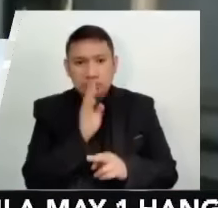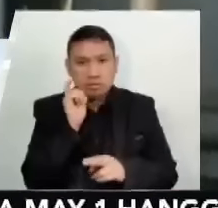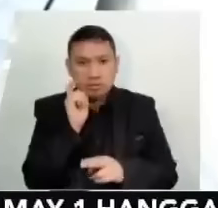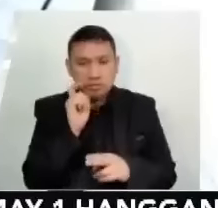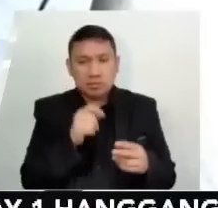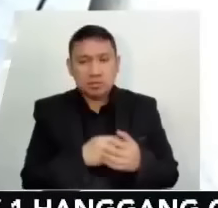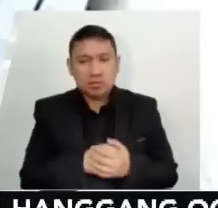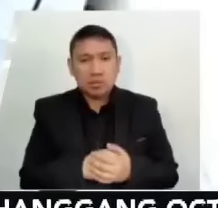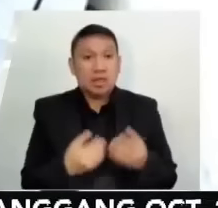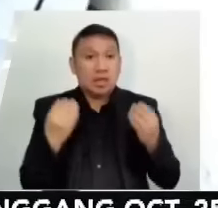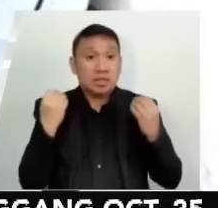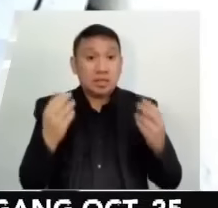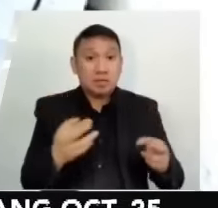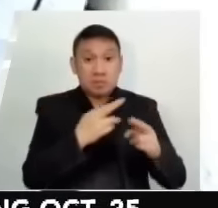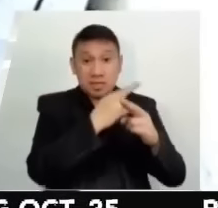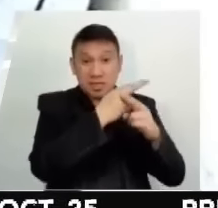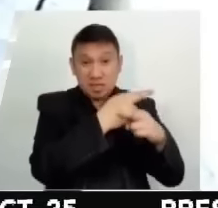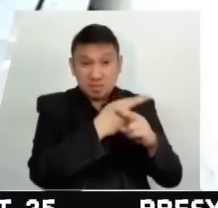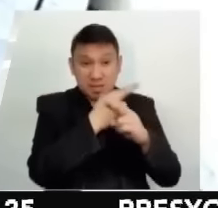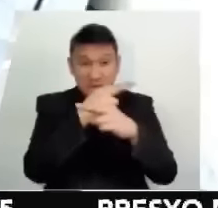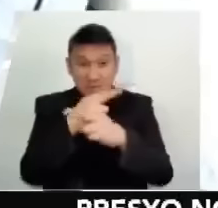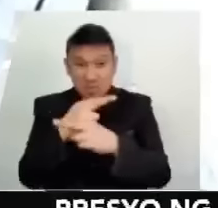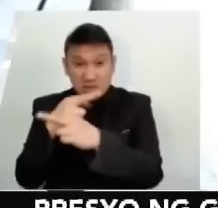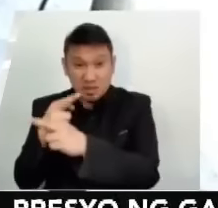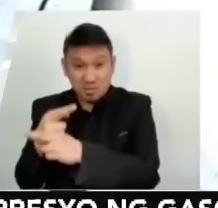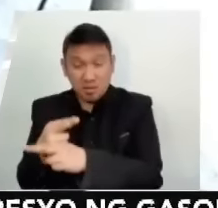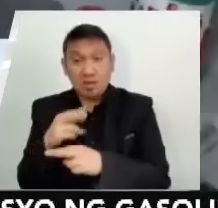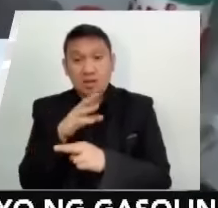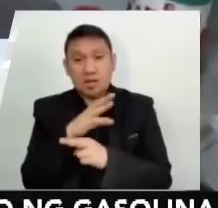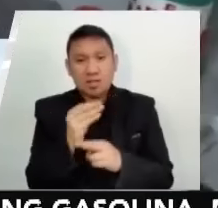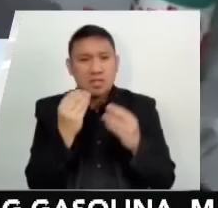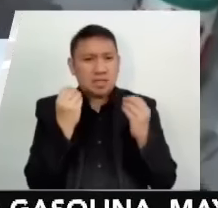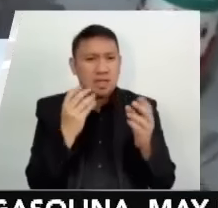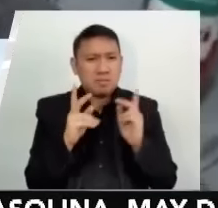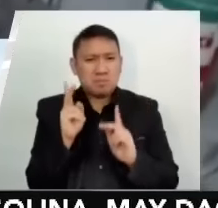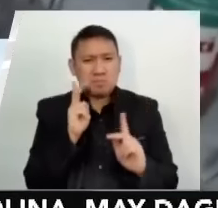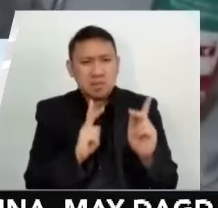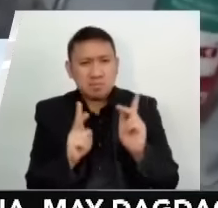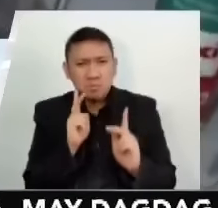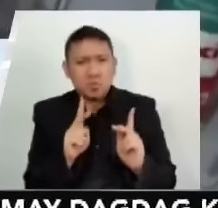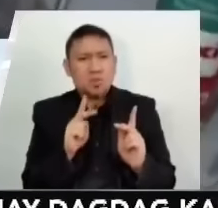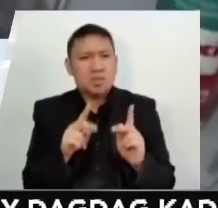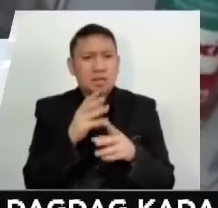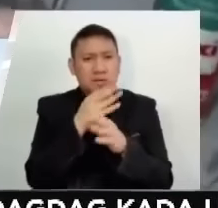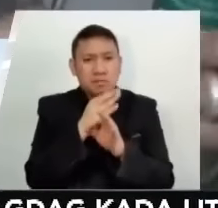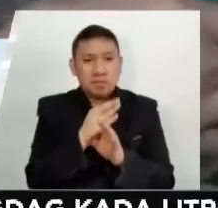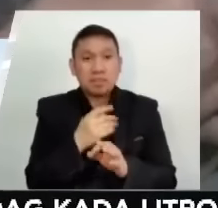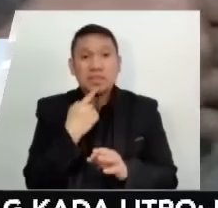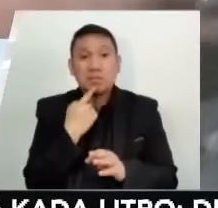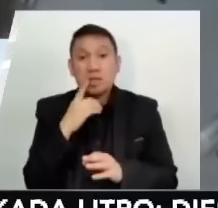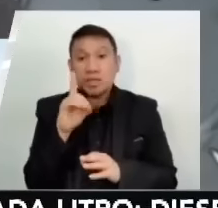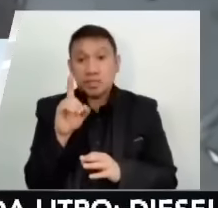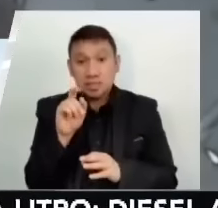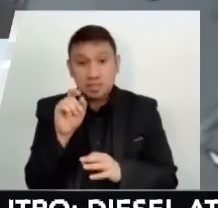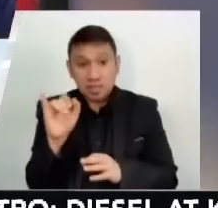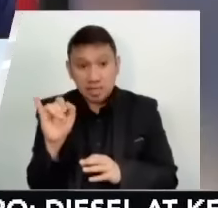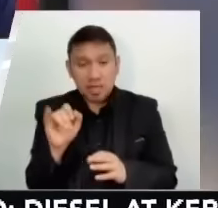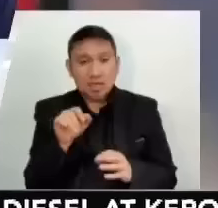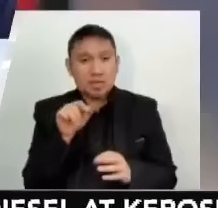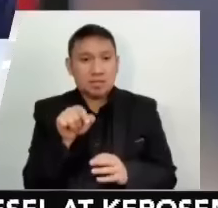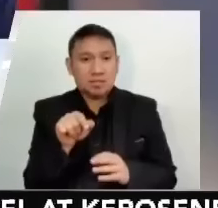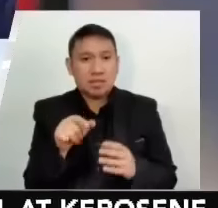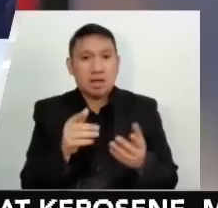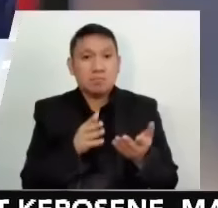repair shops at dumarami na rin ang bilang ng mga nagpapagawa ng sirang appliances bil ng DTI na sa mga lehitimong repair shops magpump puni